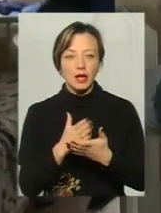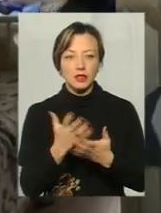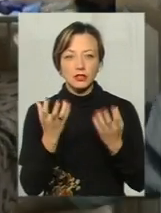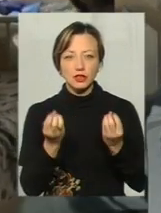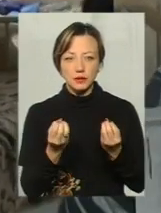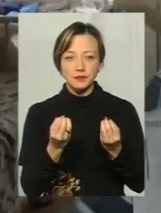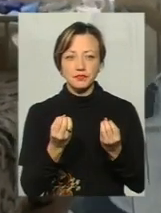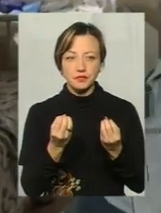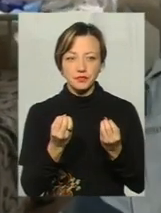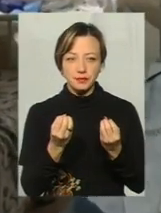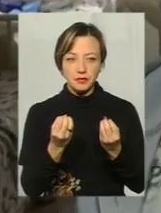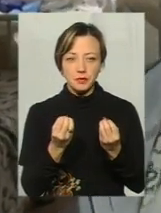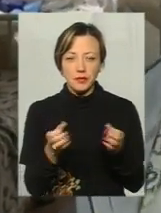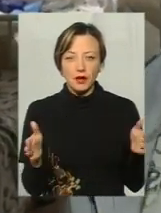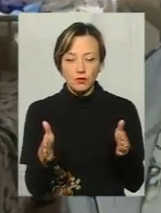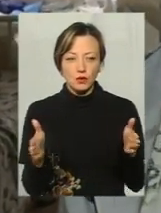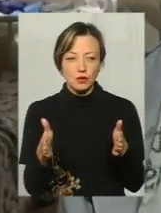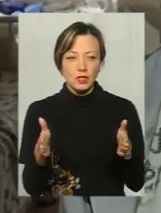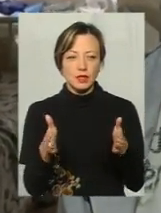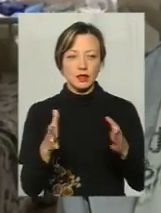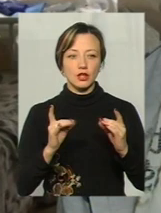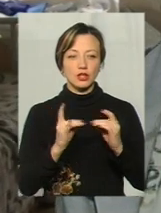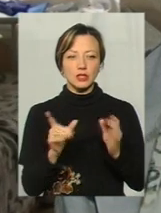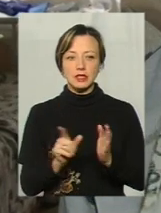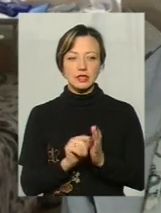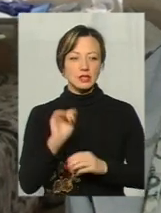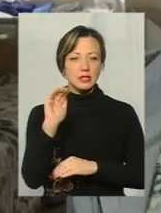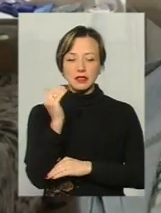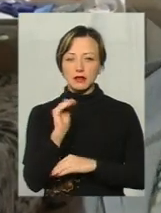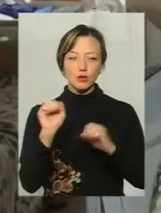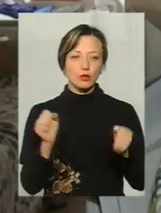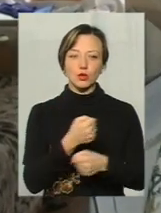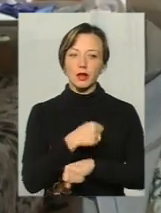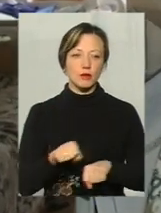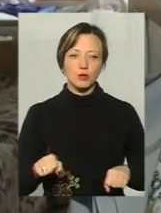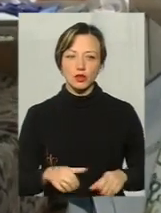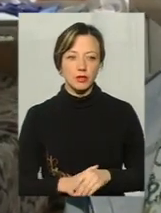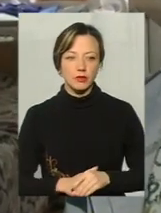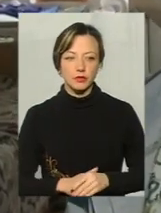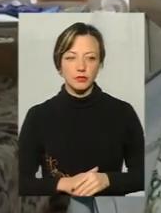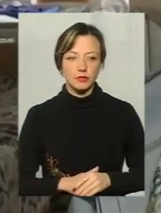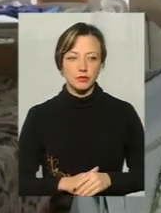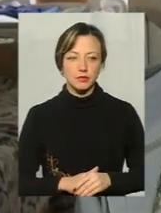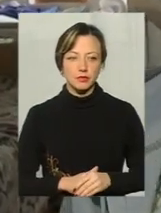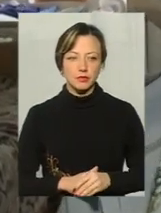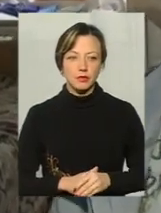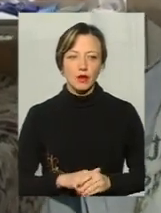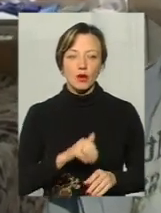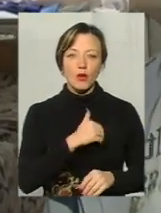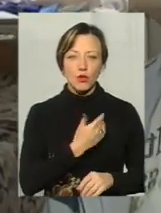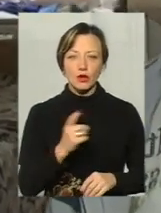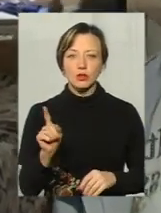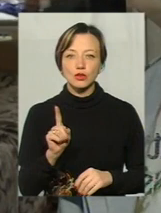ж такі оці такі вузенькі ліжка, що там з дитиною міститись невозможно. То хочеться,